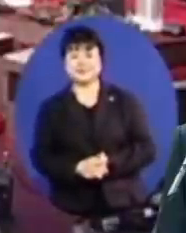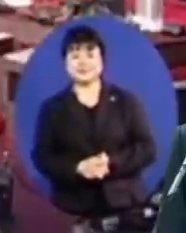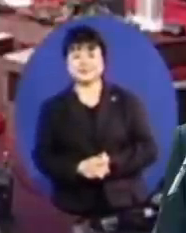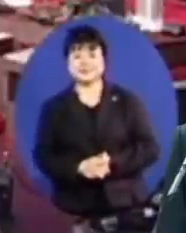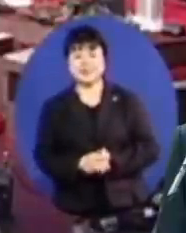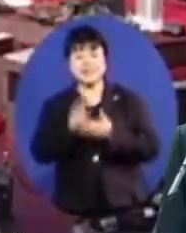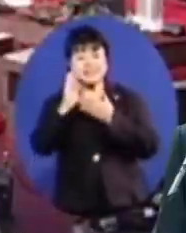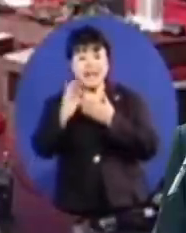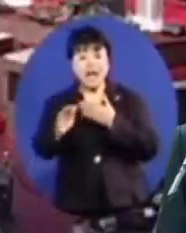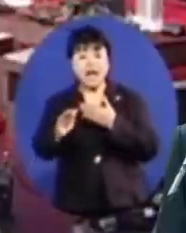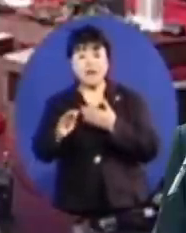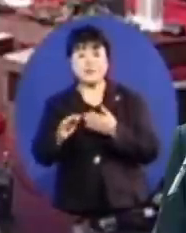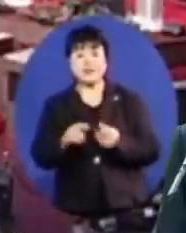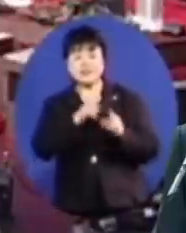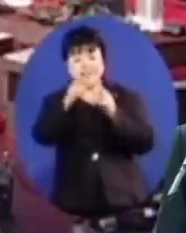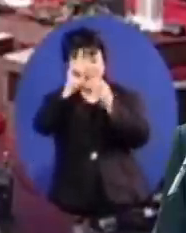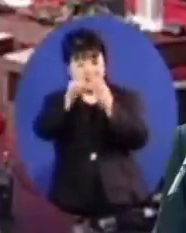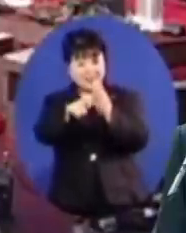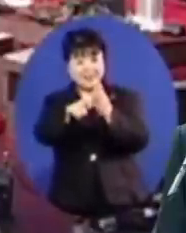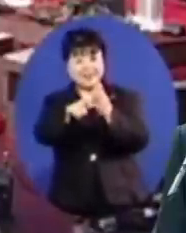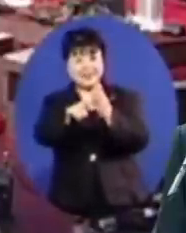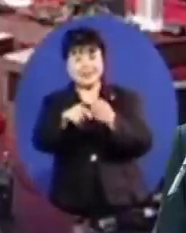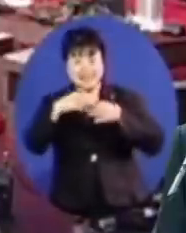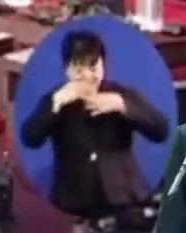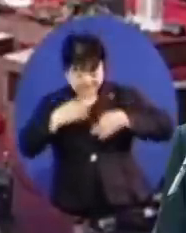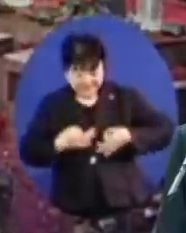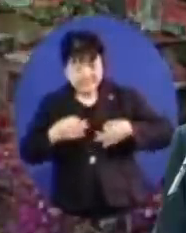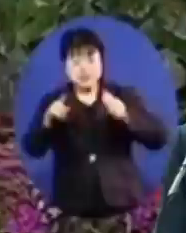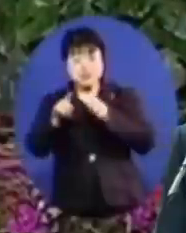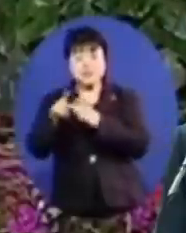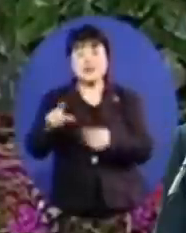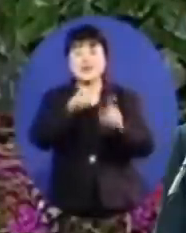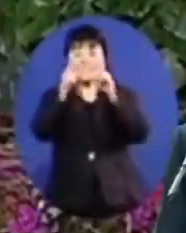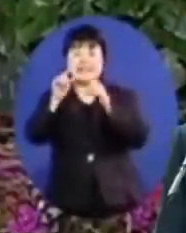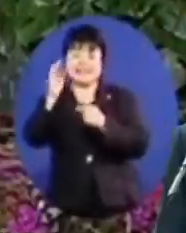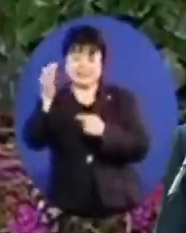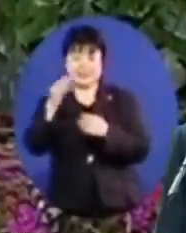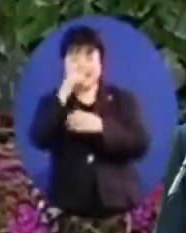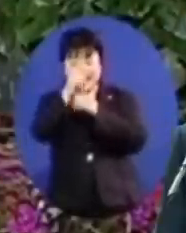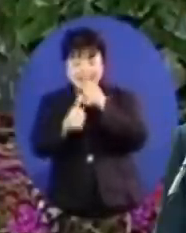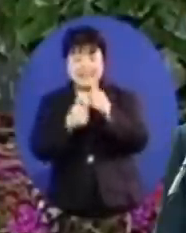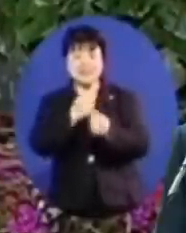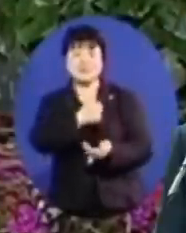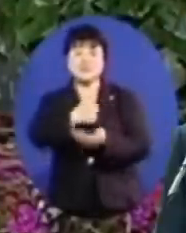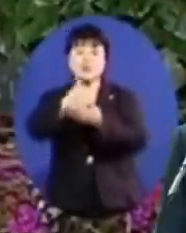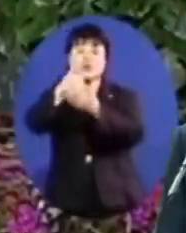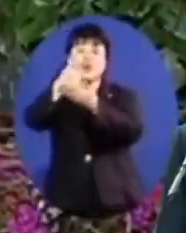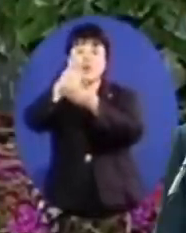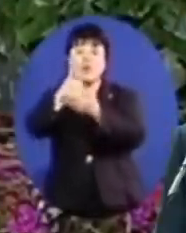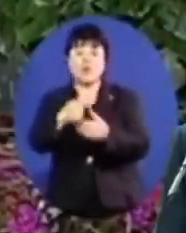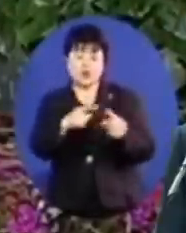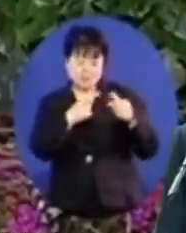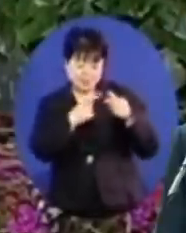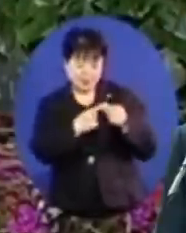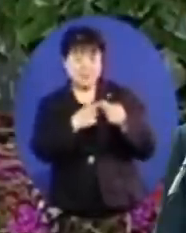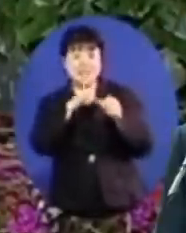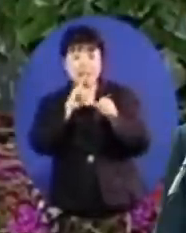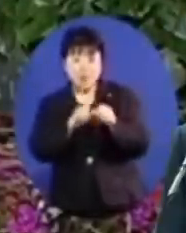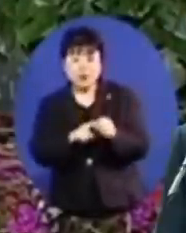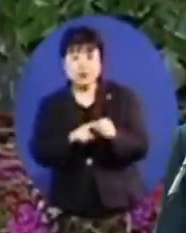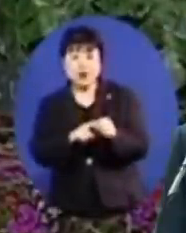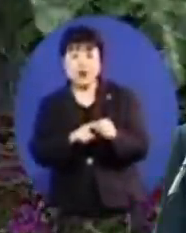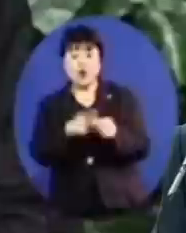그 다음에 우리가 인생을 사는 것은 이제 내 자신을 위해서 살아야 되는 것입니다. 하나님을 섬기는 것이 제 1차 목표고 그